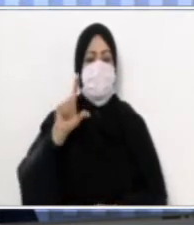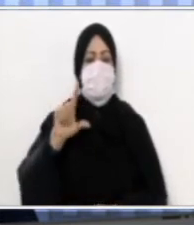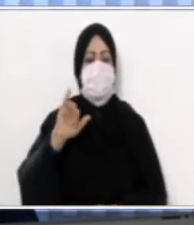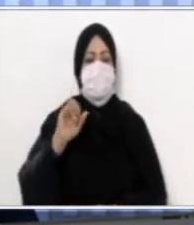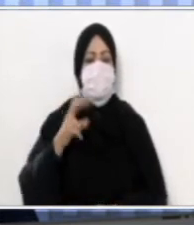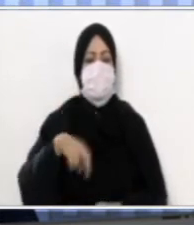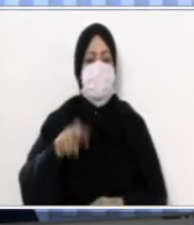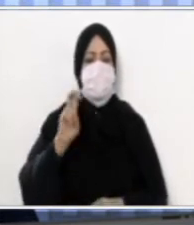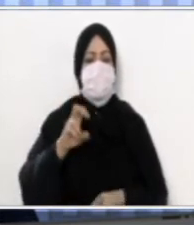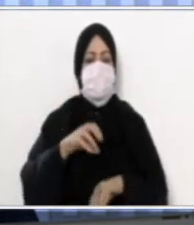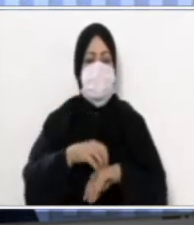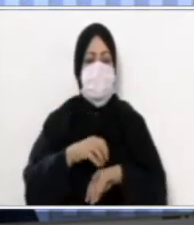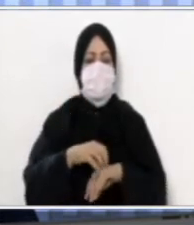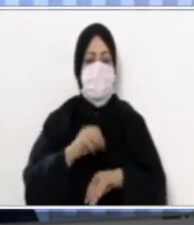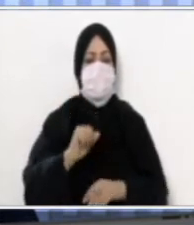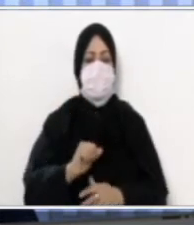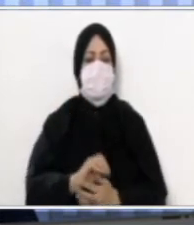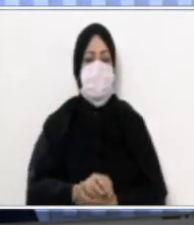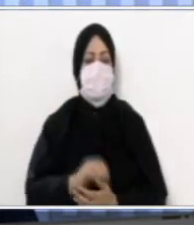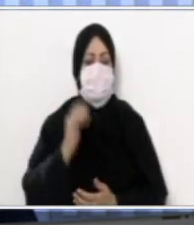أخت حليمة تفضلي.